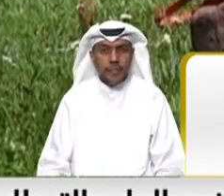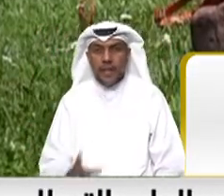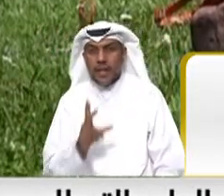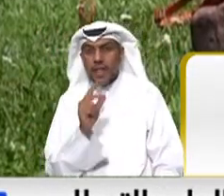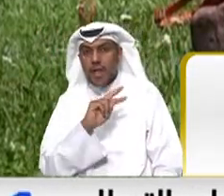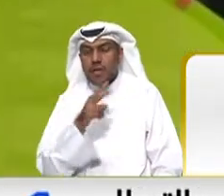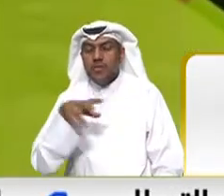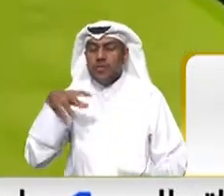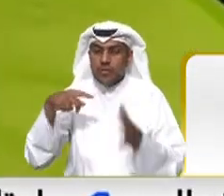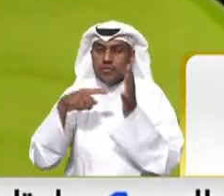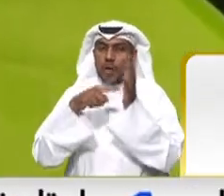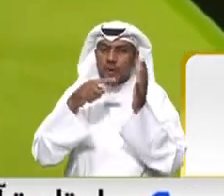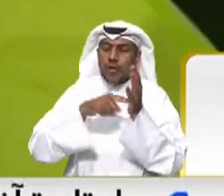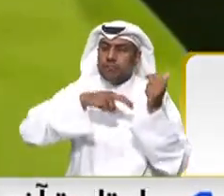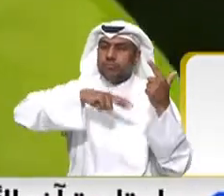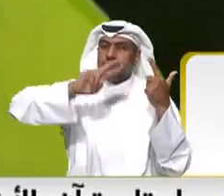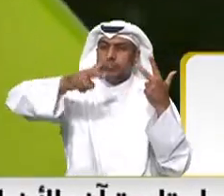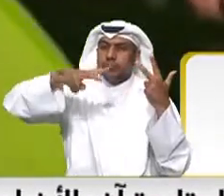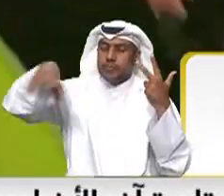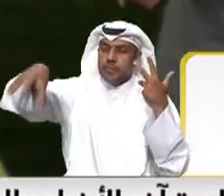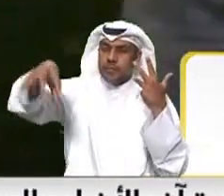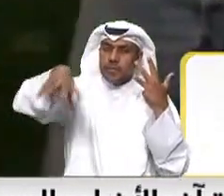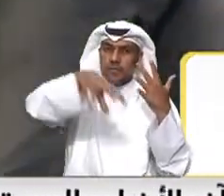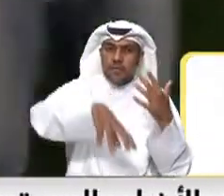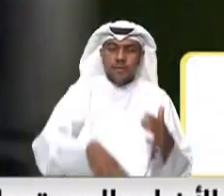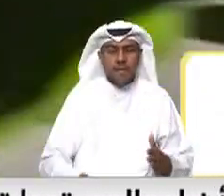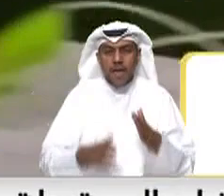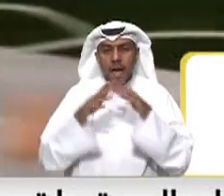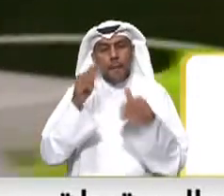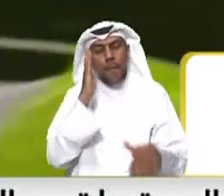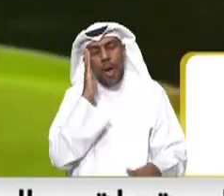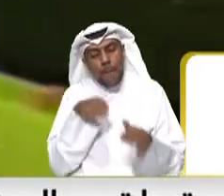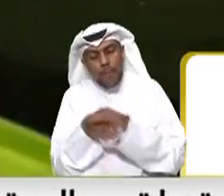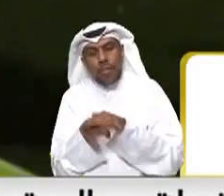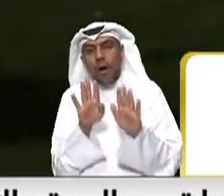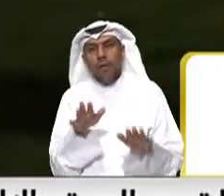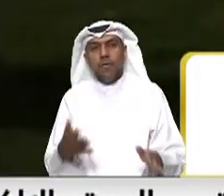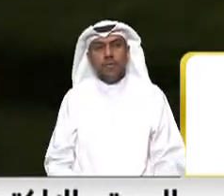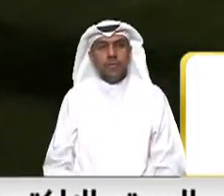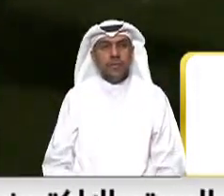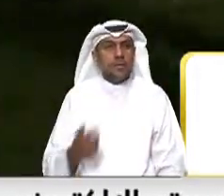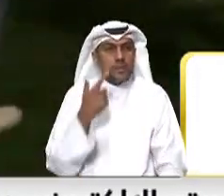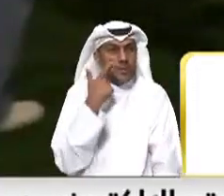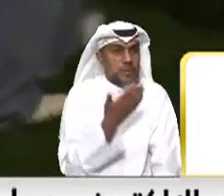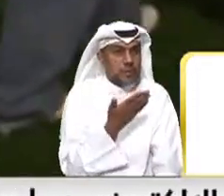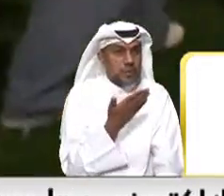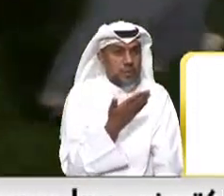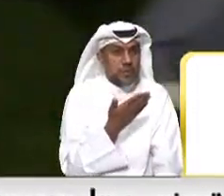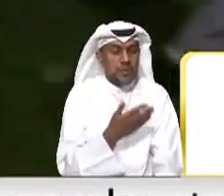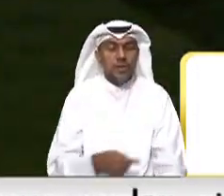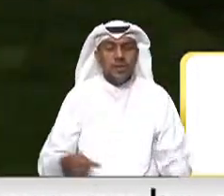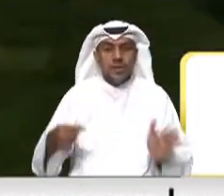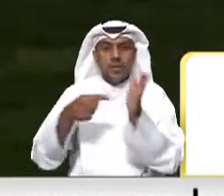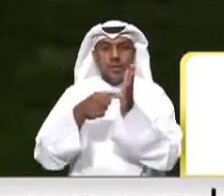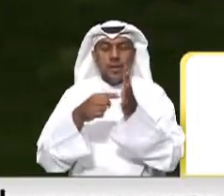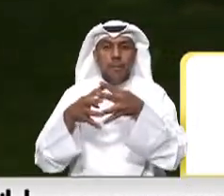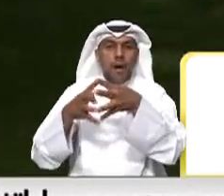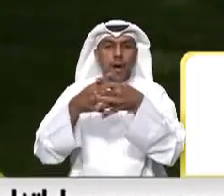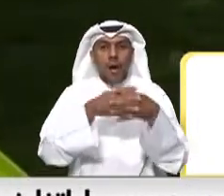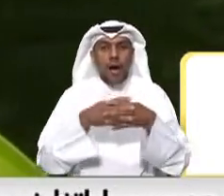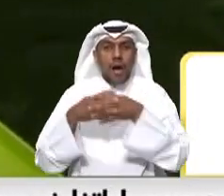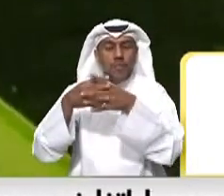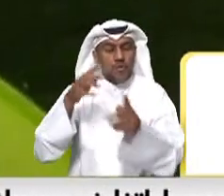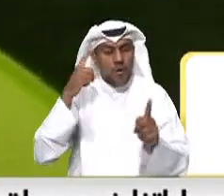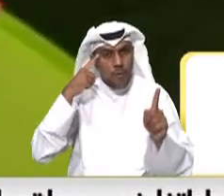ومشن ونورث كار مخيمات تضامنيه ما يحدث في اهم الجامعات الامريكيه التي توصف بانها